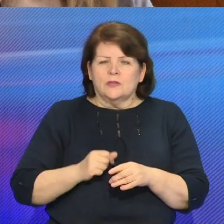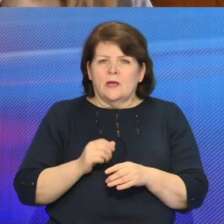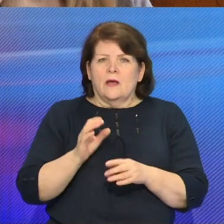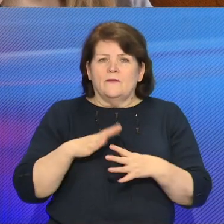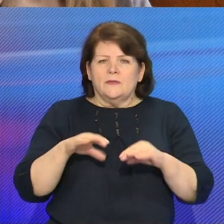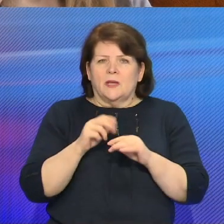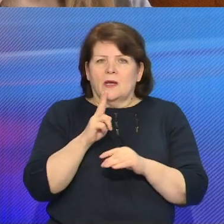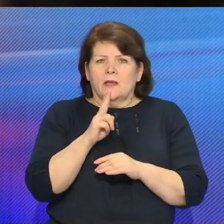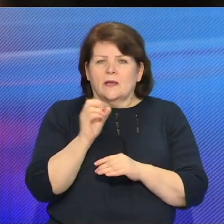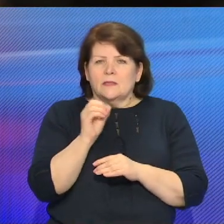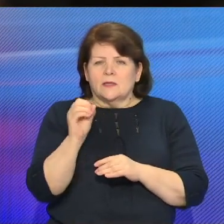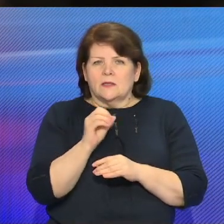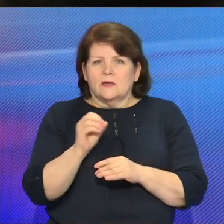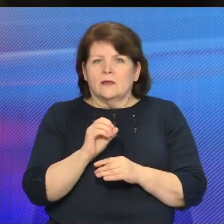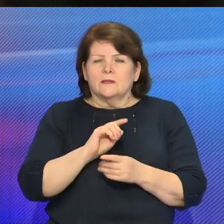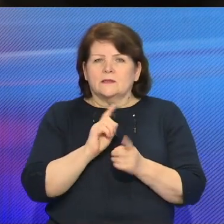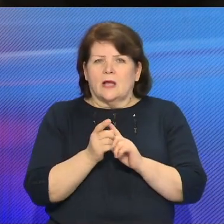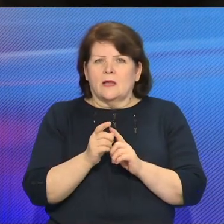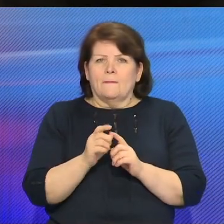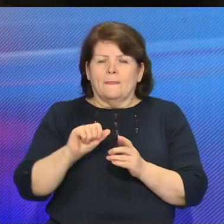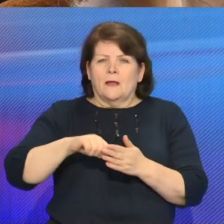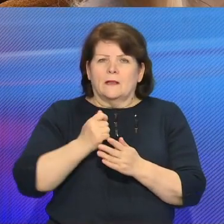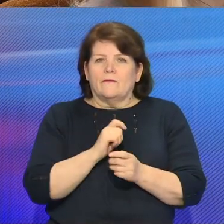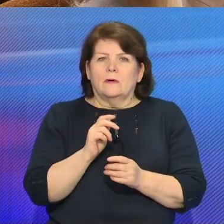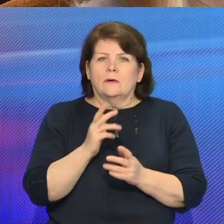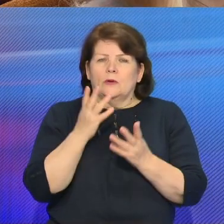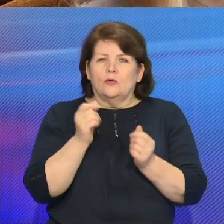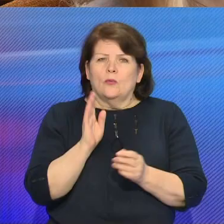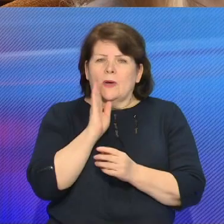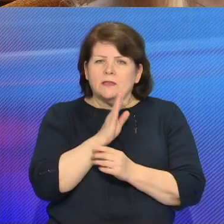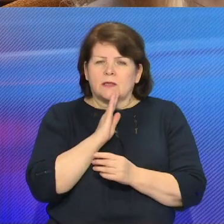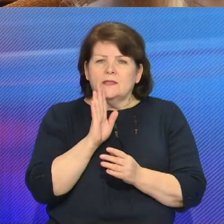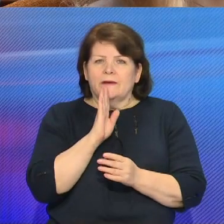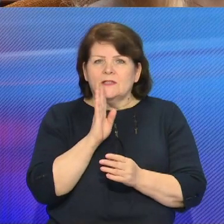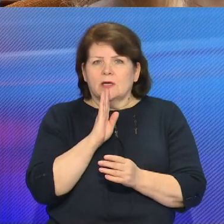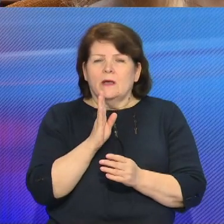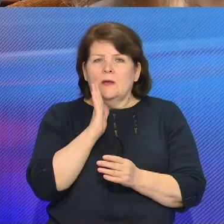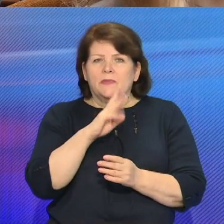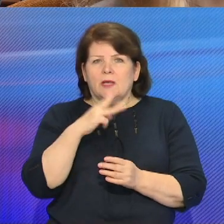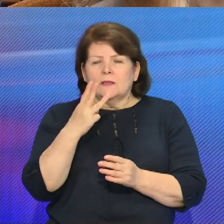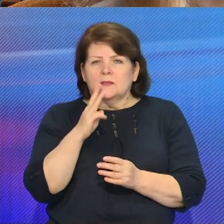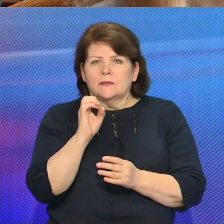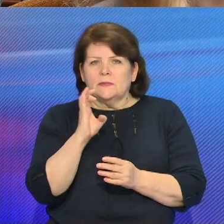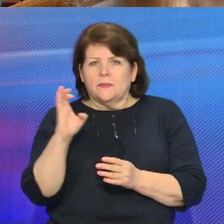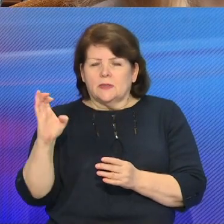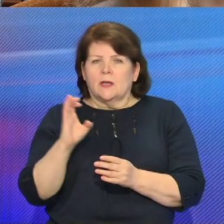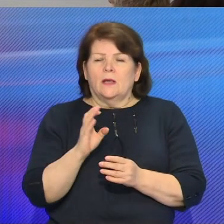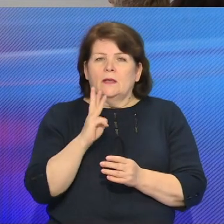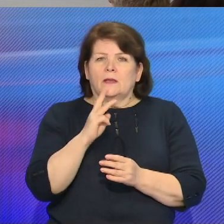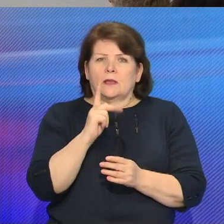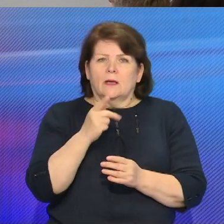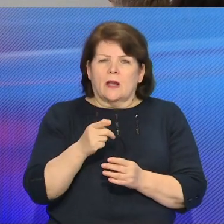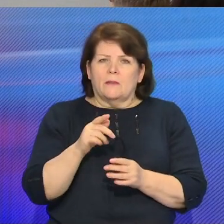стало головным подарунком до пригожей календарной даты. Девушинку ростом 53 сантиметра, весом 3 килограмма и 350